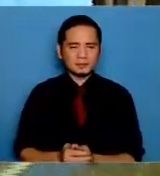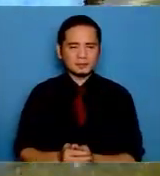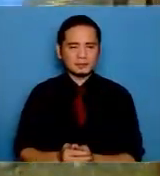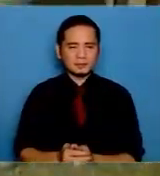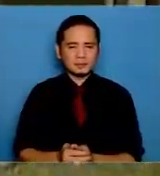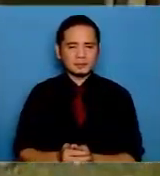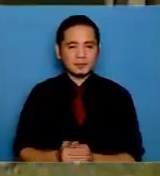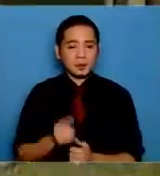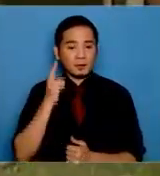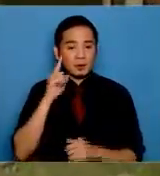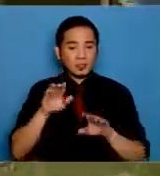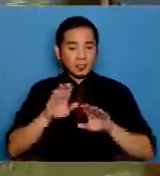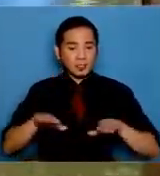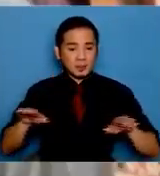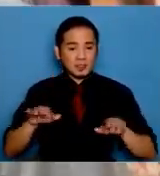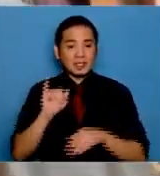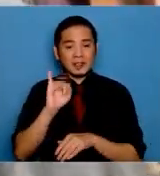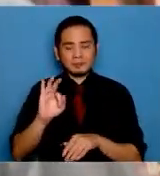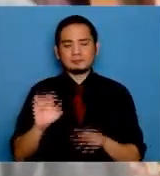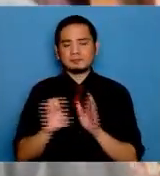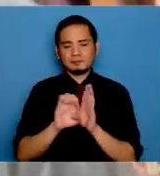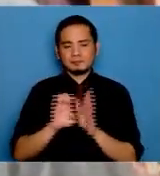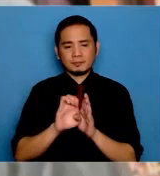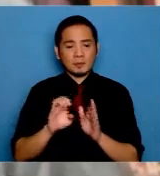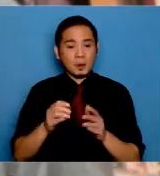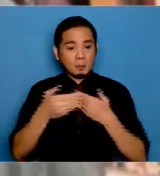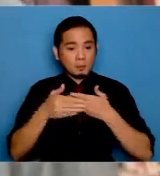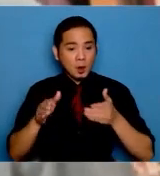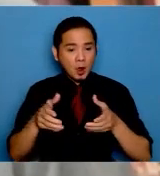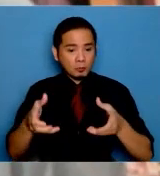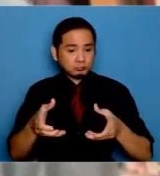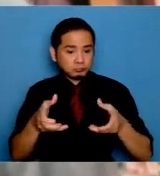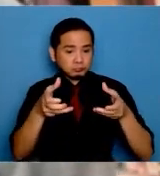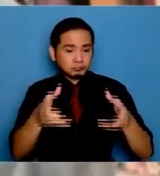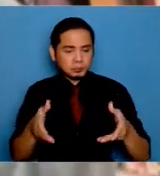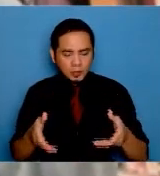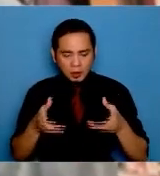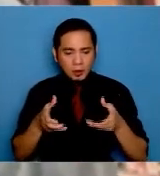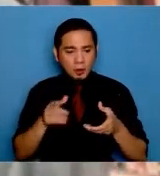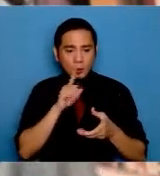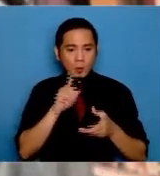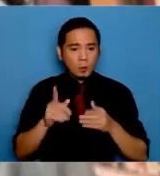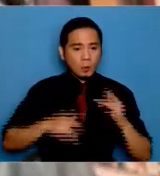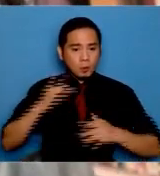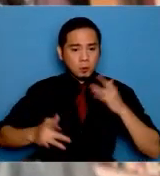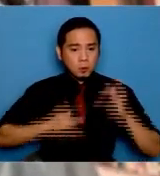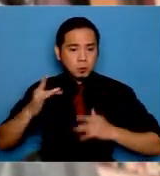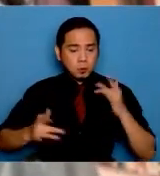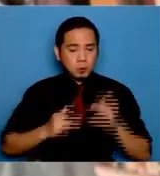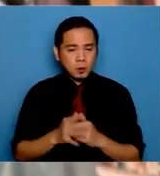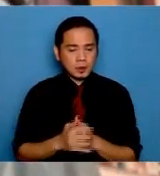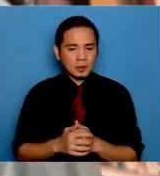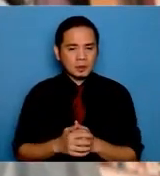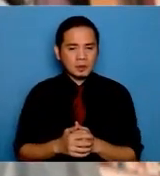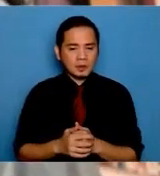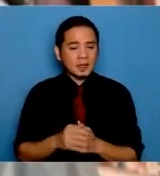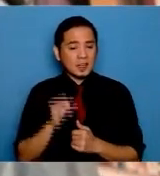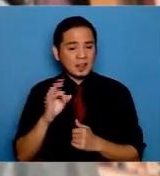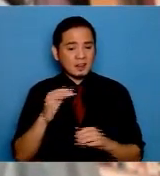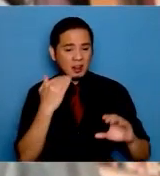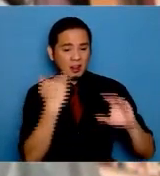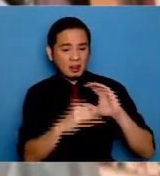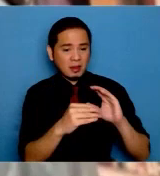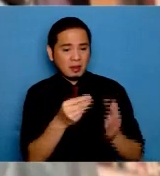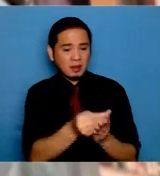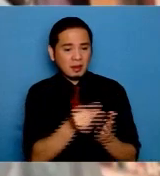mas exciting na bibigay mo na lang pera, whether electronic or actual cash, at sila nang bibili. No?